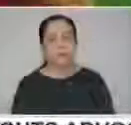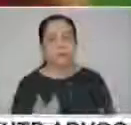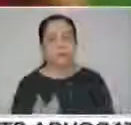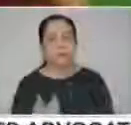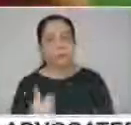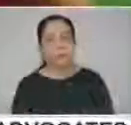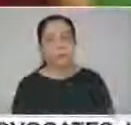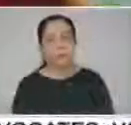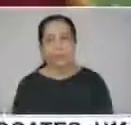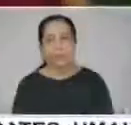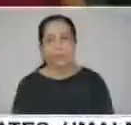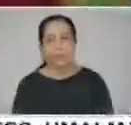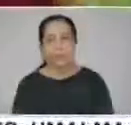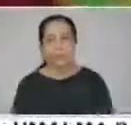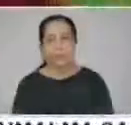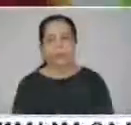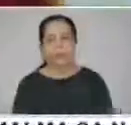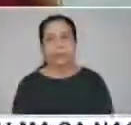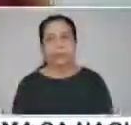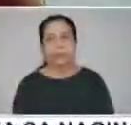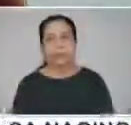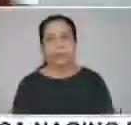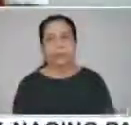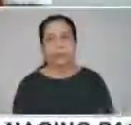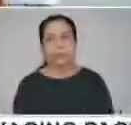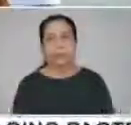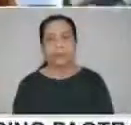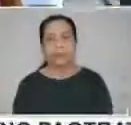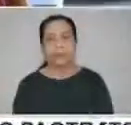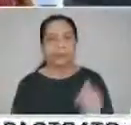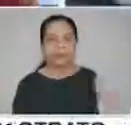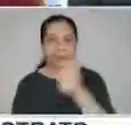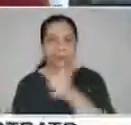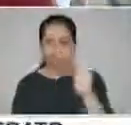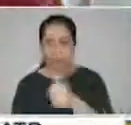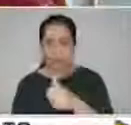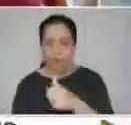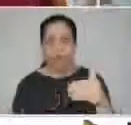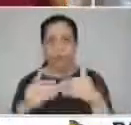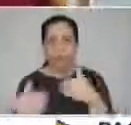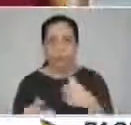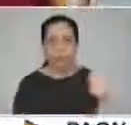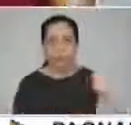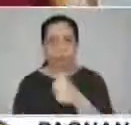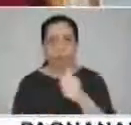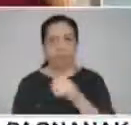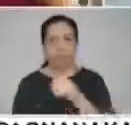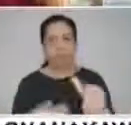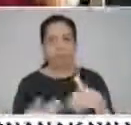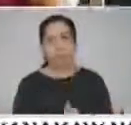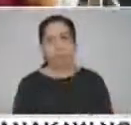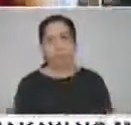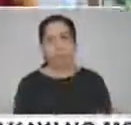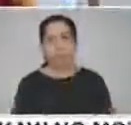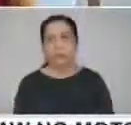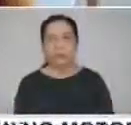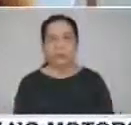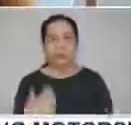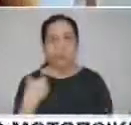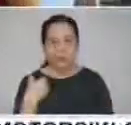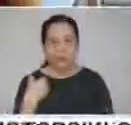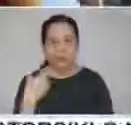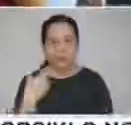Opo. Sir, ngayon, nanguhuli din po tayo ng mga modern jeepneys, ano? Yung mga modern jeepneys na bumabiyahe po dito sa Commonwealth Avenue. Yung mga